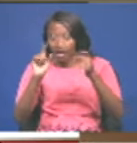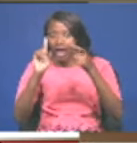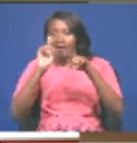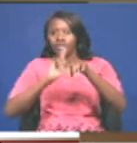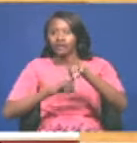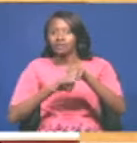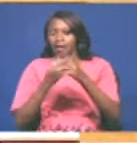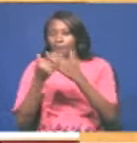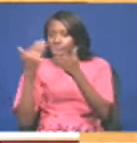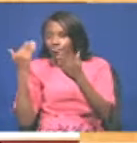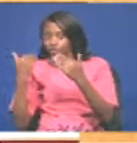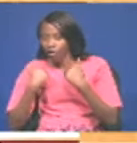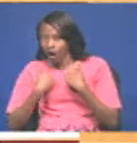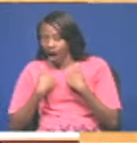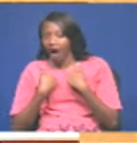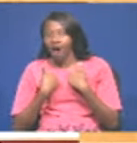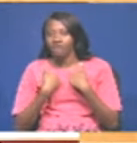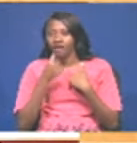nchini